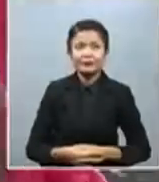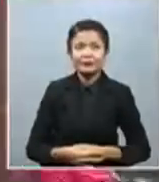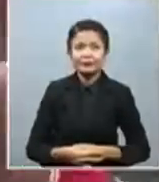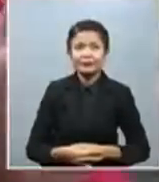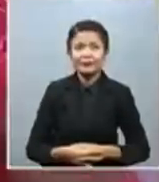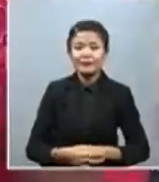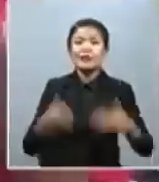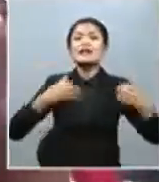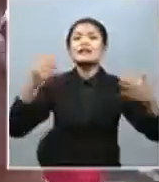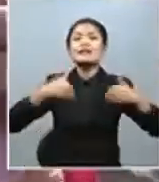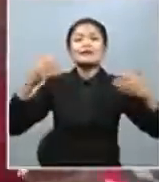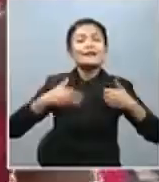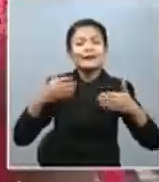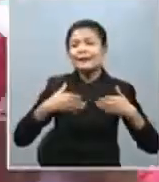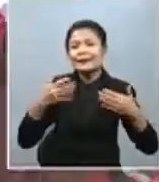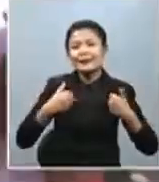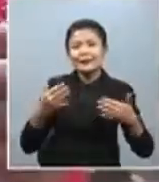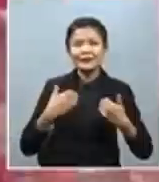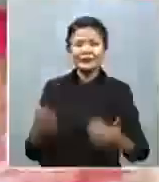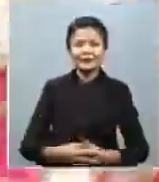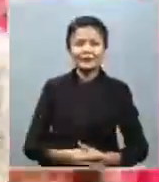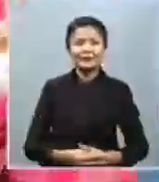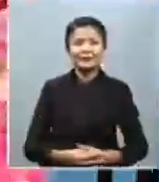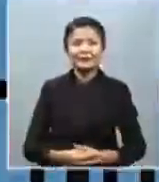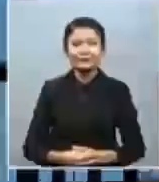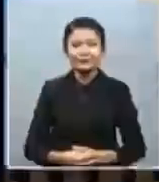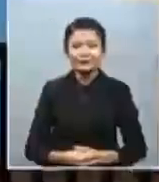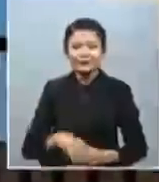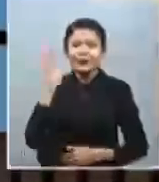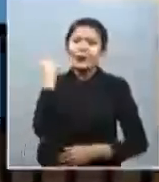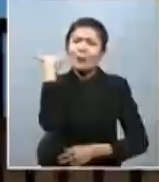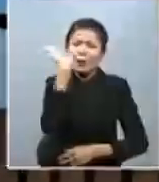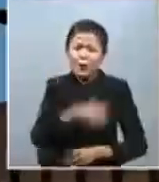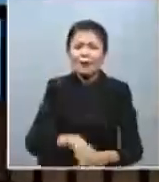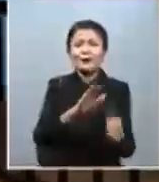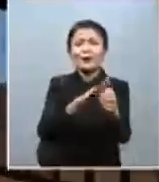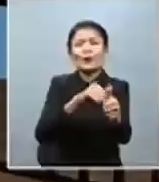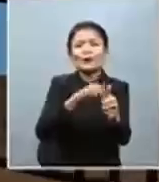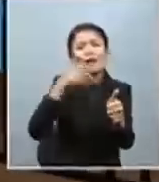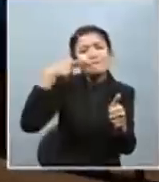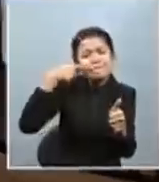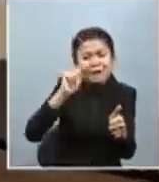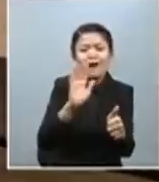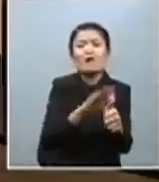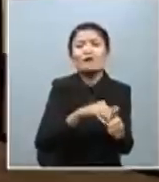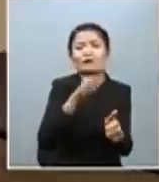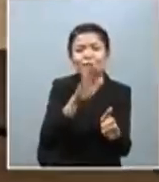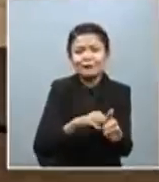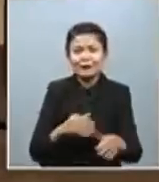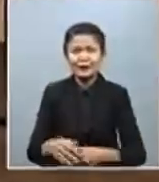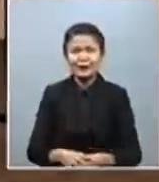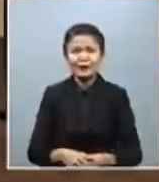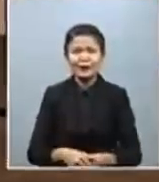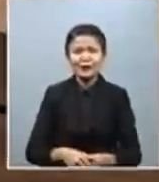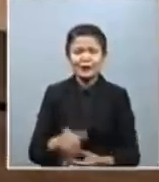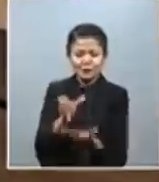ดีใจหลายค่ะดีใจหลาย โอ้ยสงสารคุณป้าหลายหลายตัวโอ้ยน้ำปลาขวดเดียวจะไปท